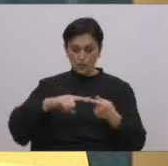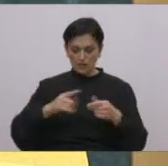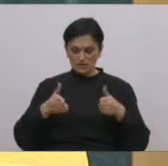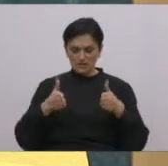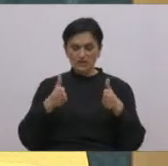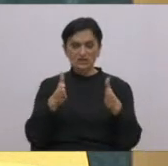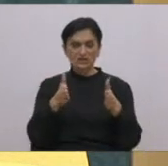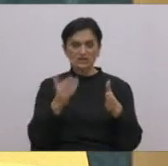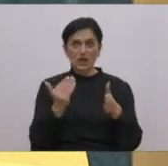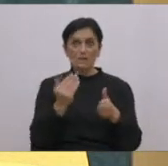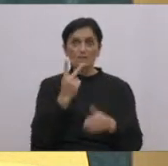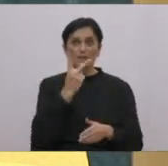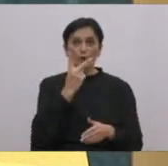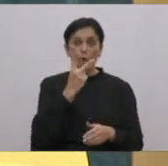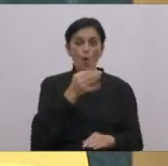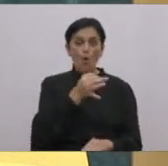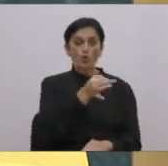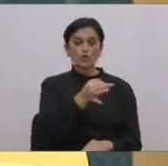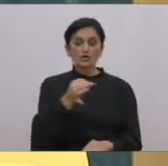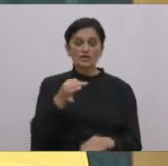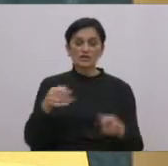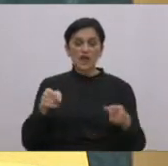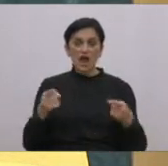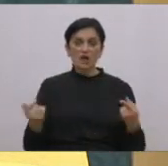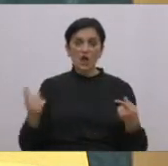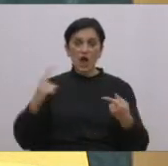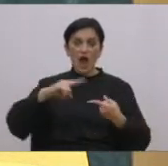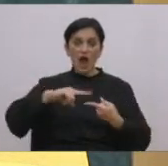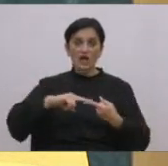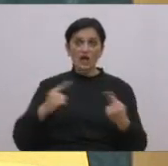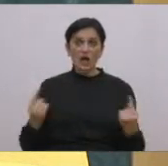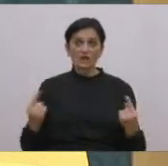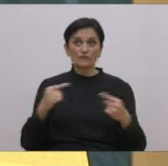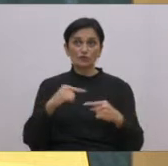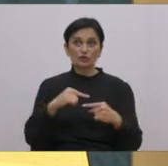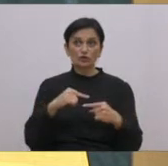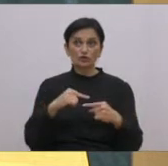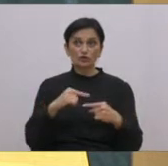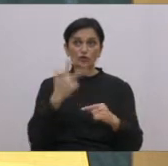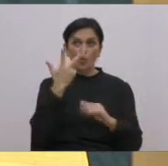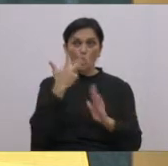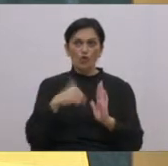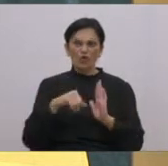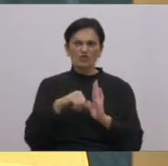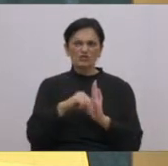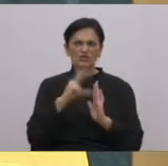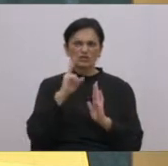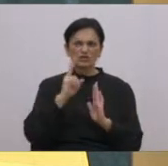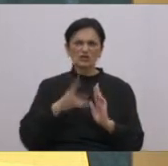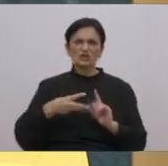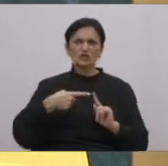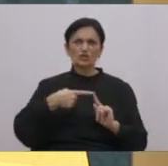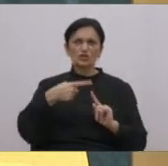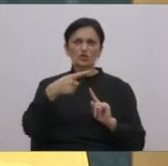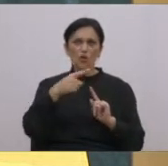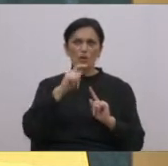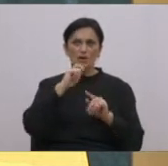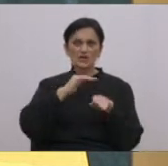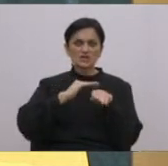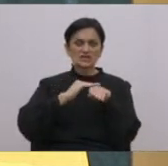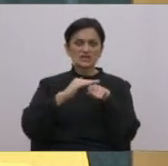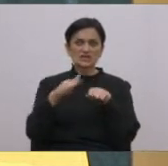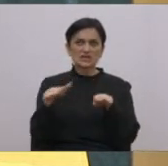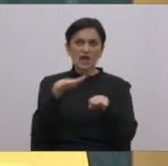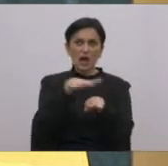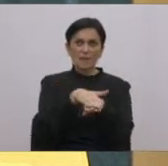მოგეხსენებათ, ორ რეგიონს აკავშირებს ერთმანეთთან, უკვე 36 კილომეტრი საფარით არის